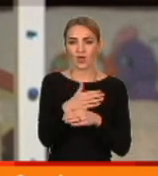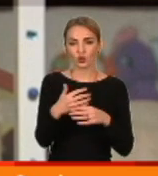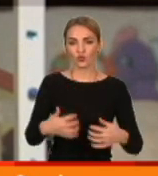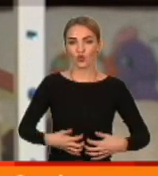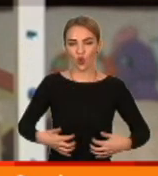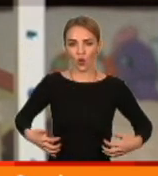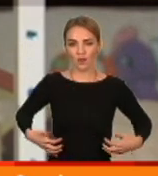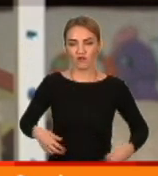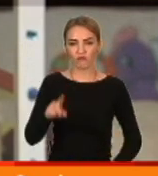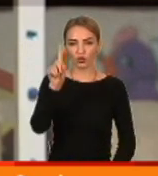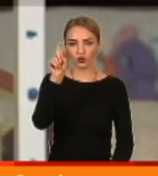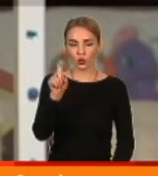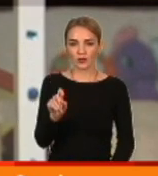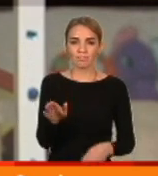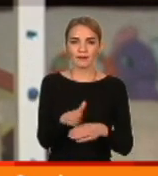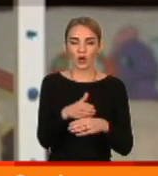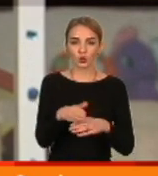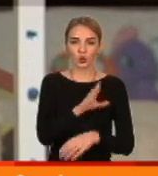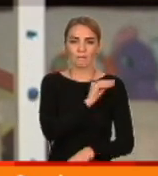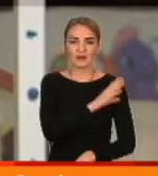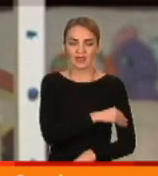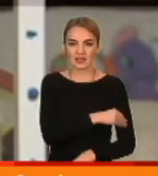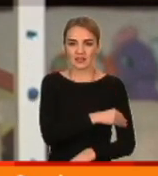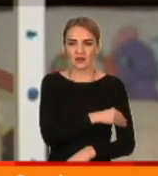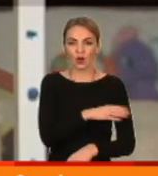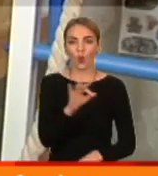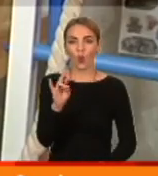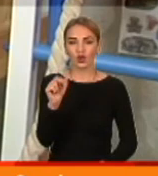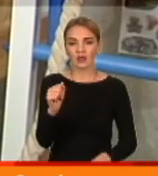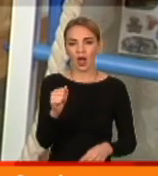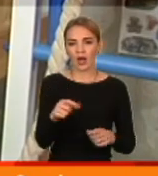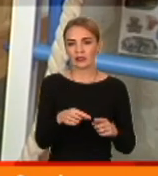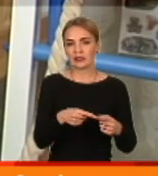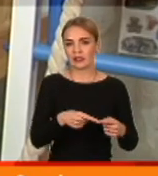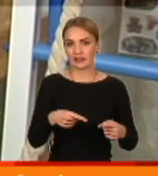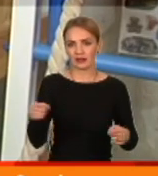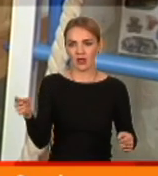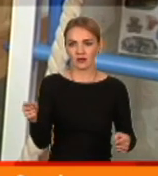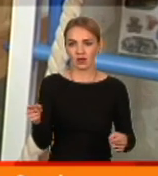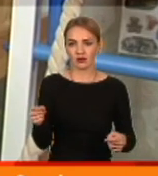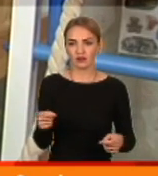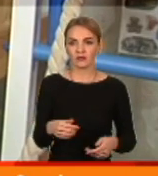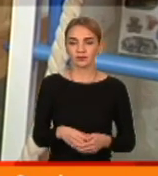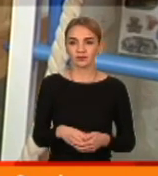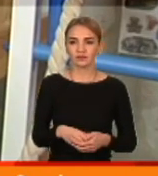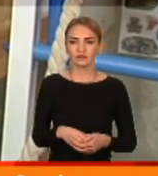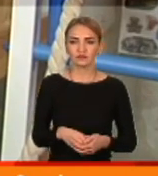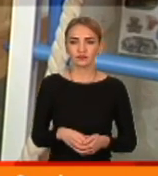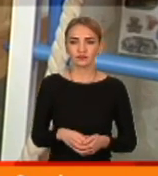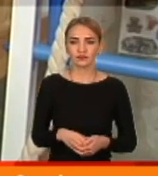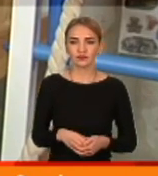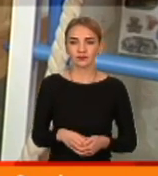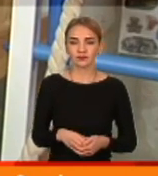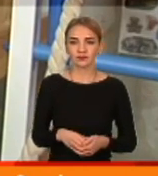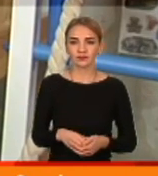позвоночник, між мишць, сухожилів, вона длинна. Я називаю жабі лапку, називала, а тепер